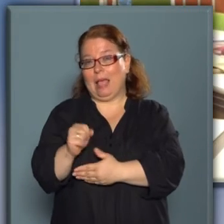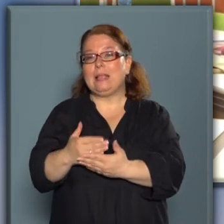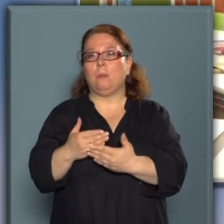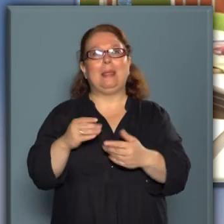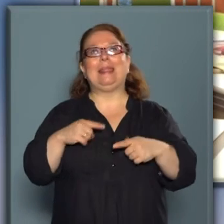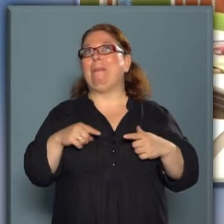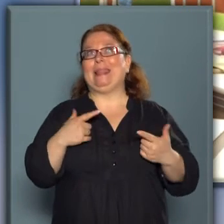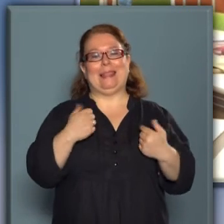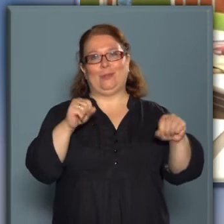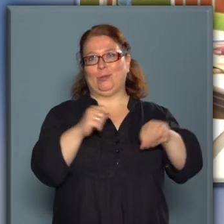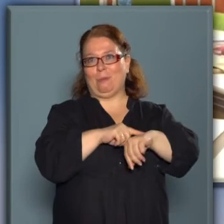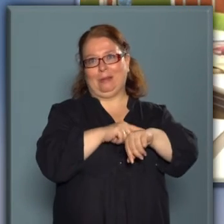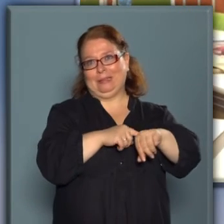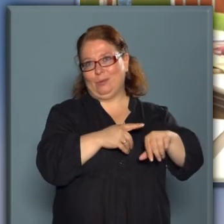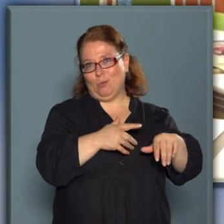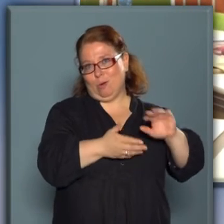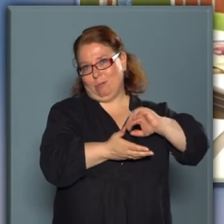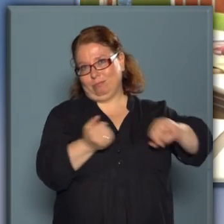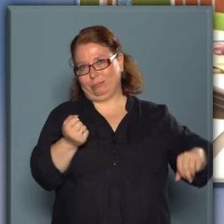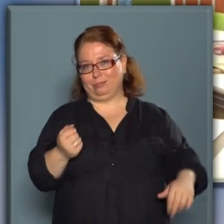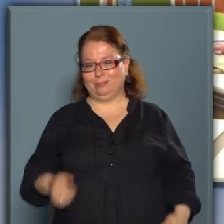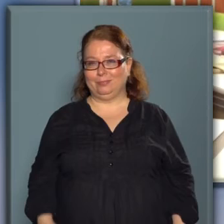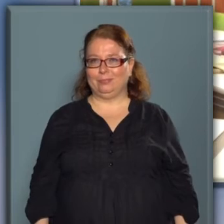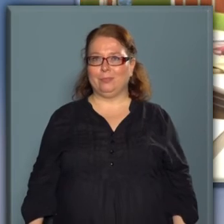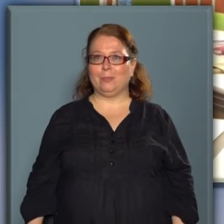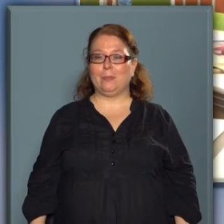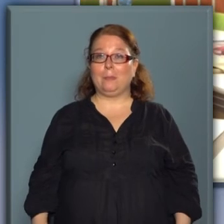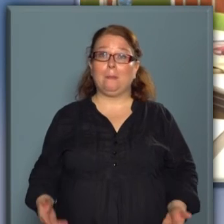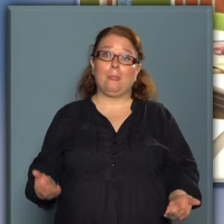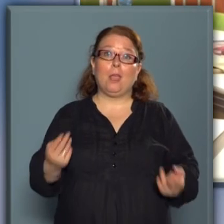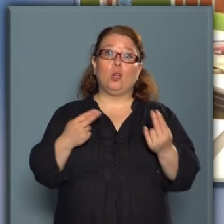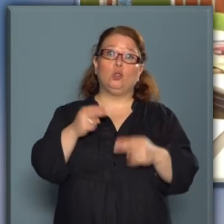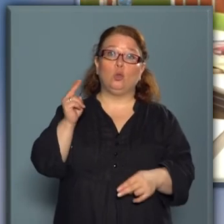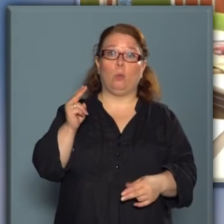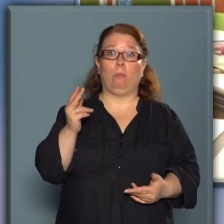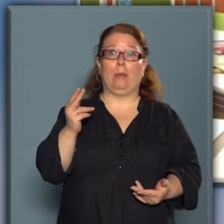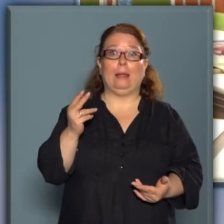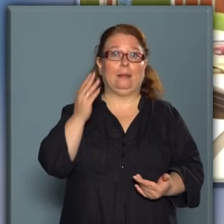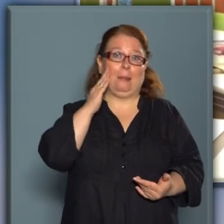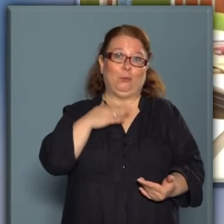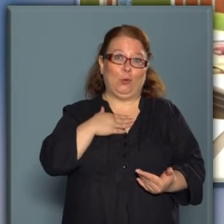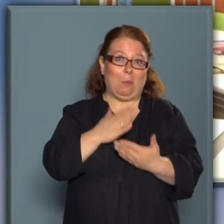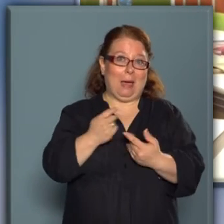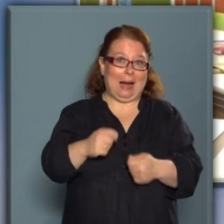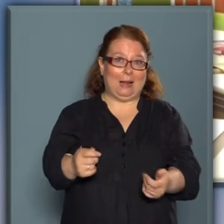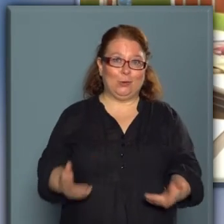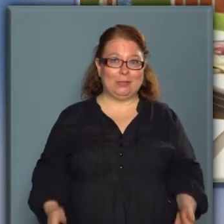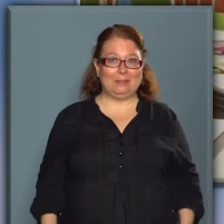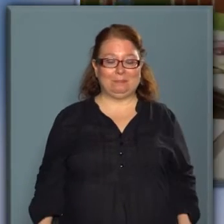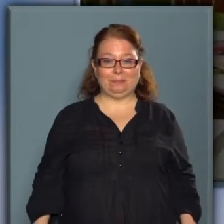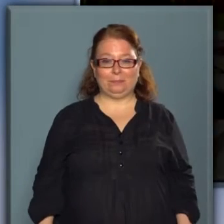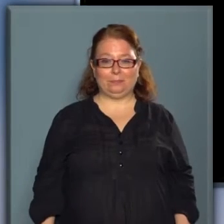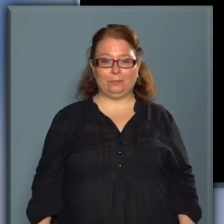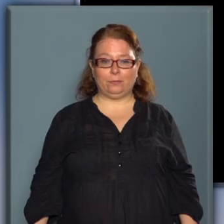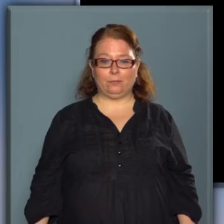nem létező szabad időtől vonja el az ember. Többet én se tudok áldozni rá.